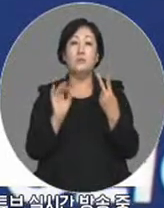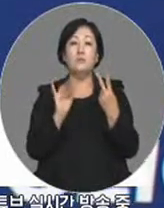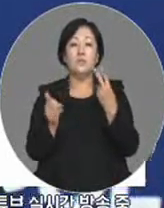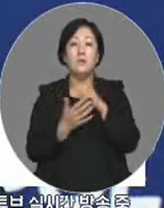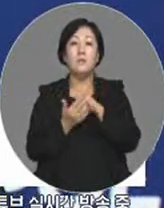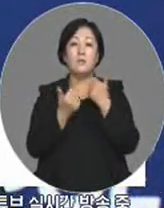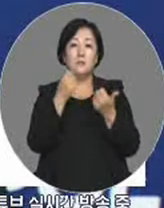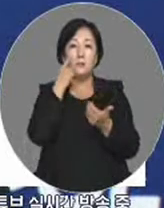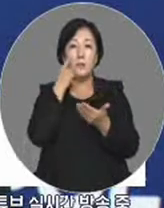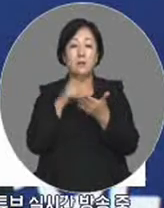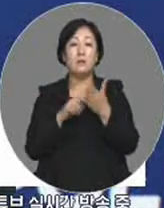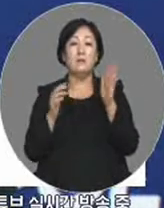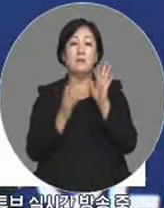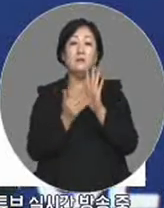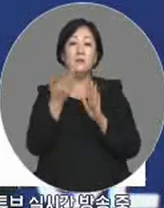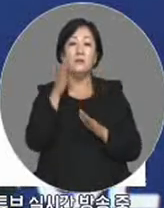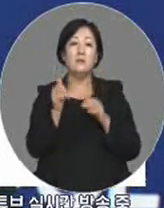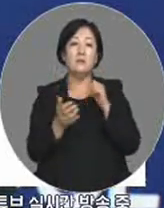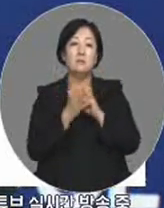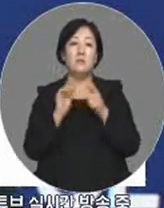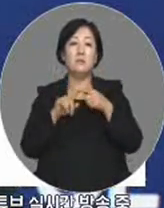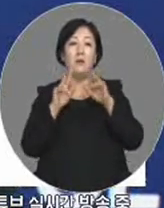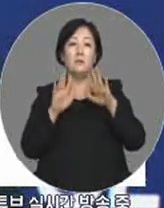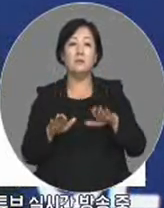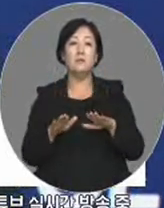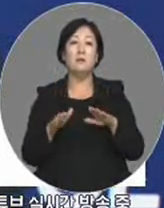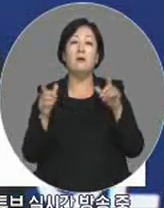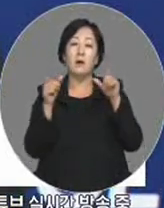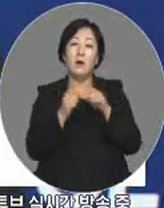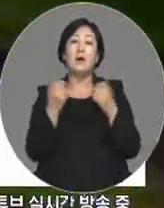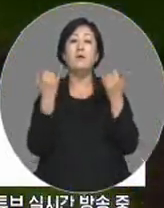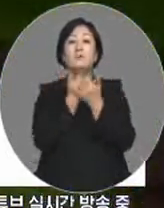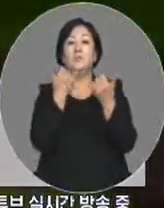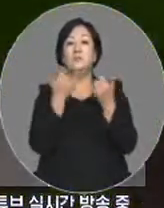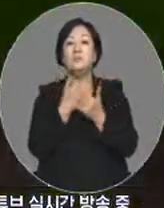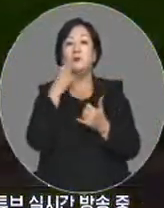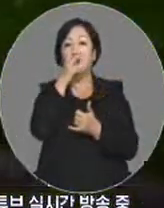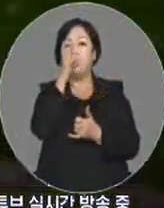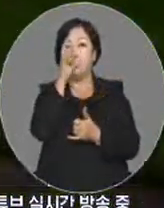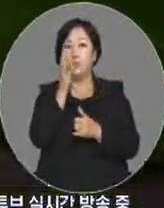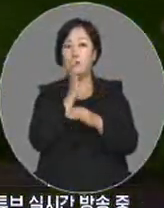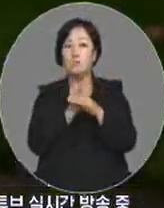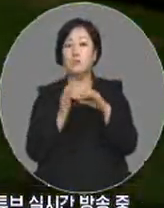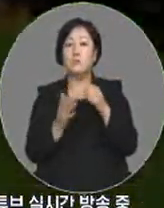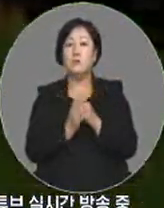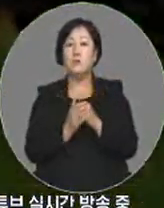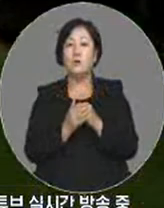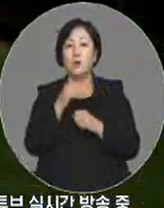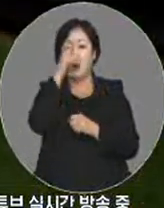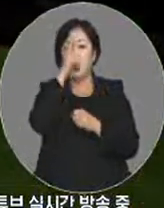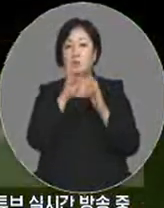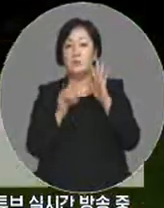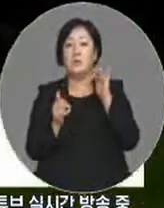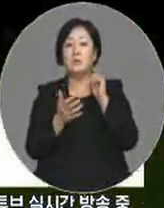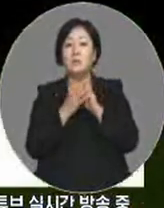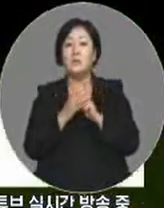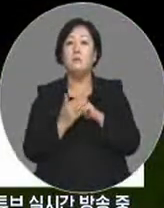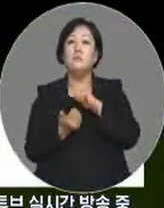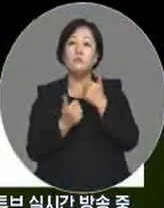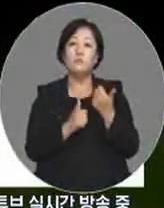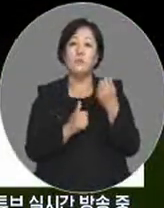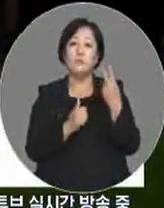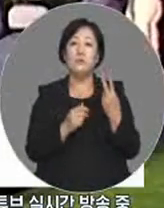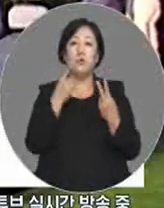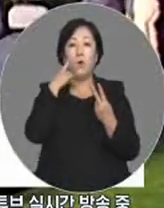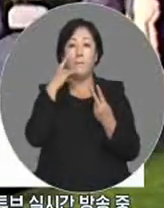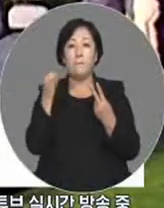auction. Once this is completed, our priority is to contact the next of kin. 뉴질랜드 경찰은 창고 주인이자 숨진 두 아이의